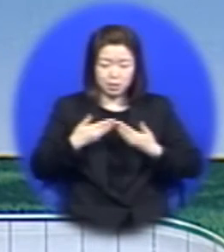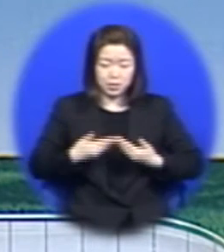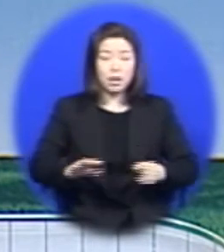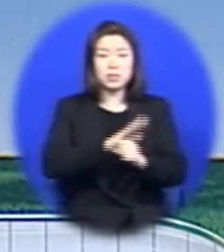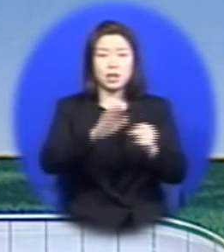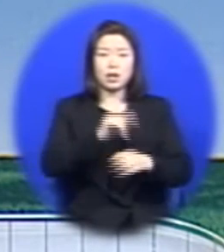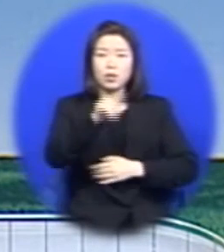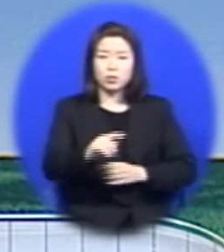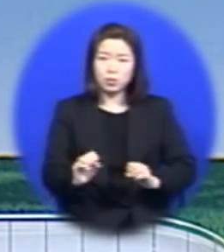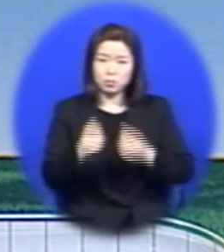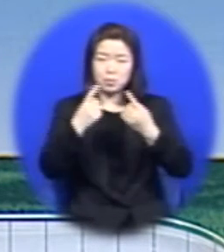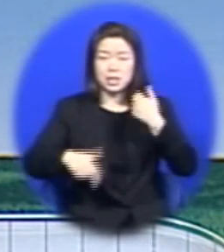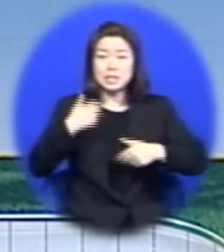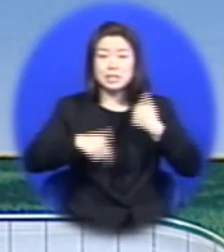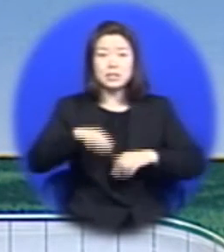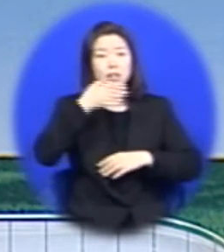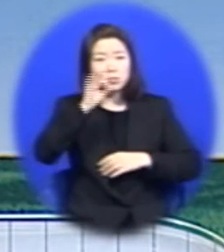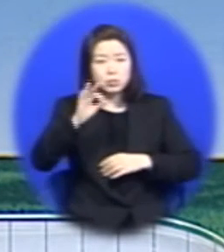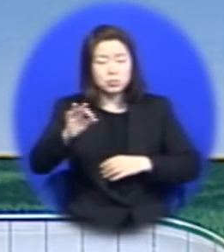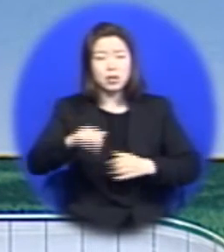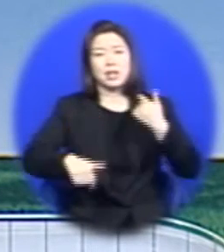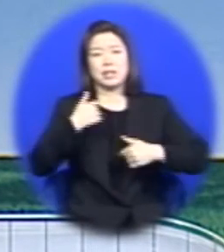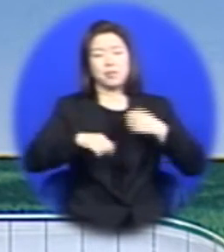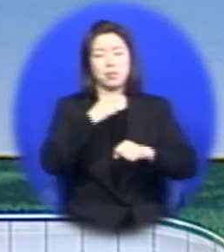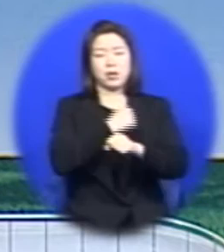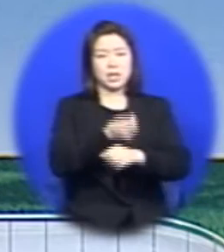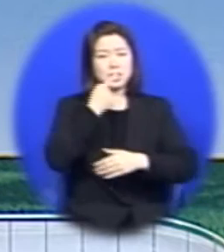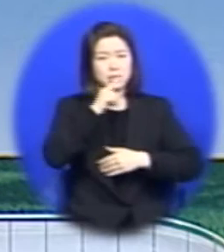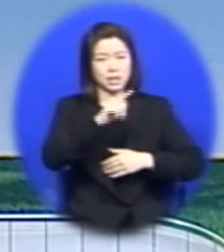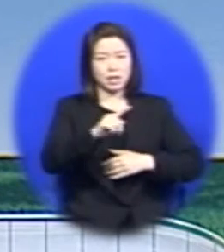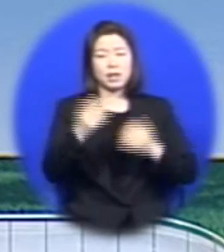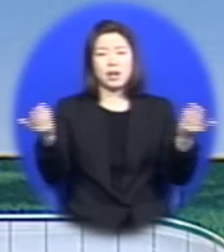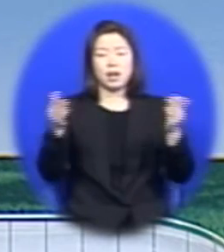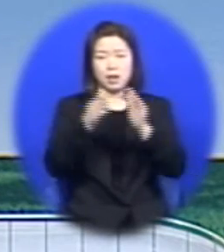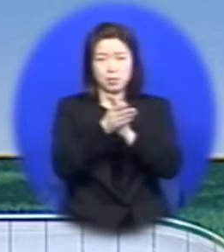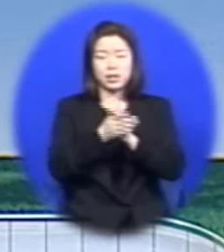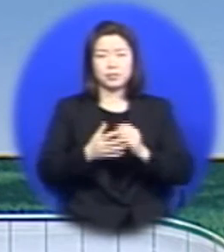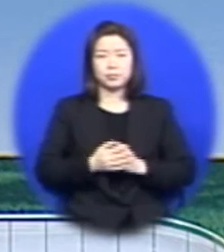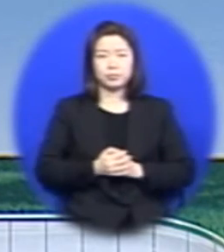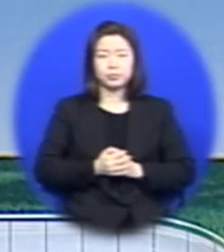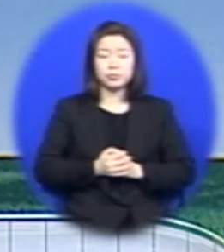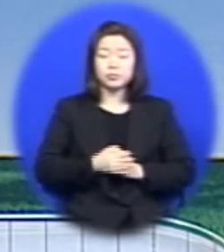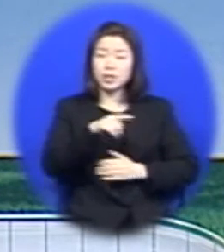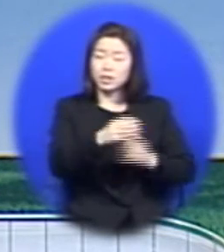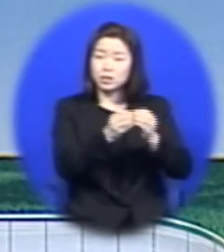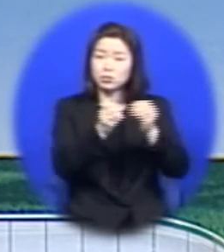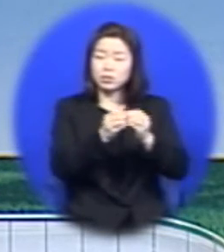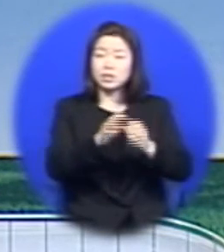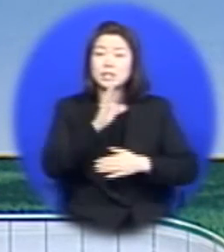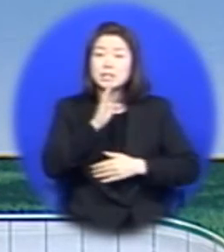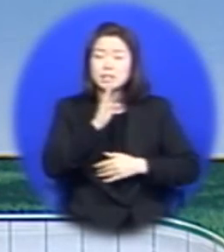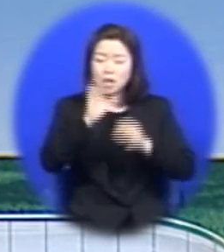너로 말미암아 즐거이 부르며 기뻐하시리라 하리라. 아멘. 여러분, 이 구절이 진짜